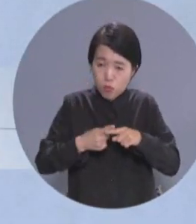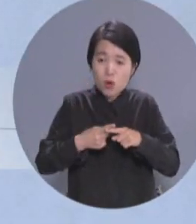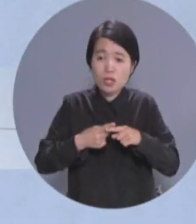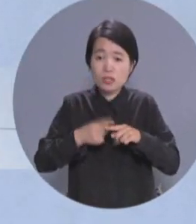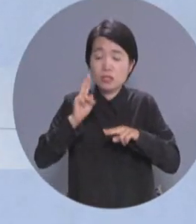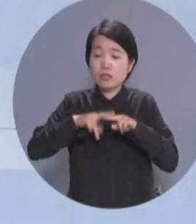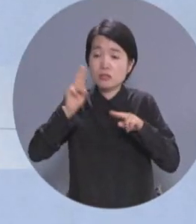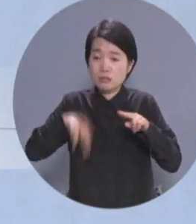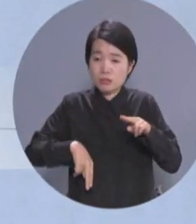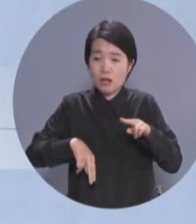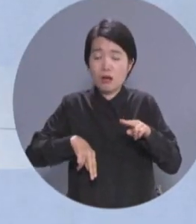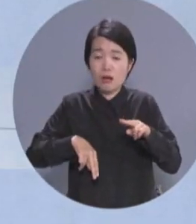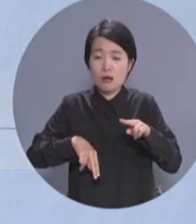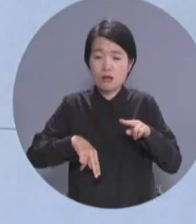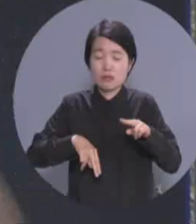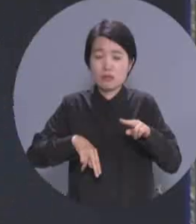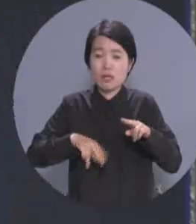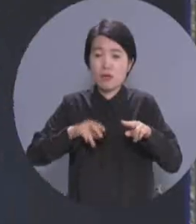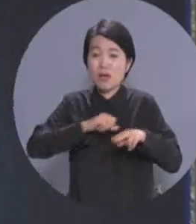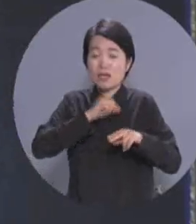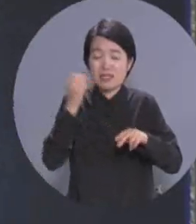당선으로 사선이